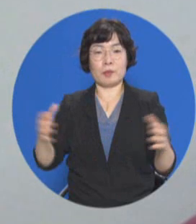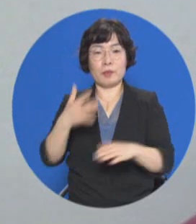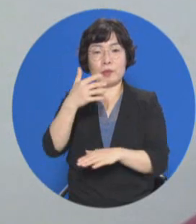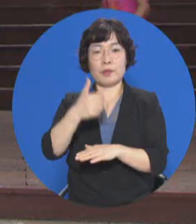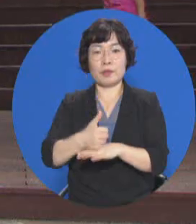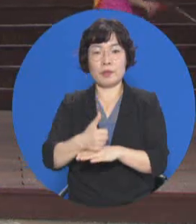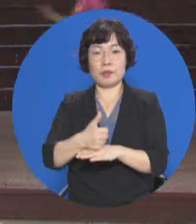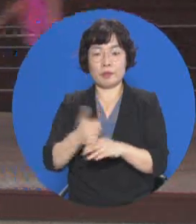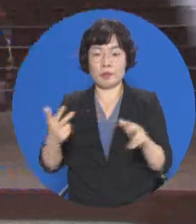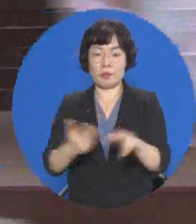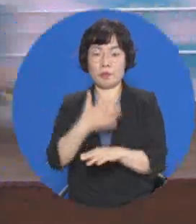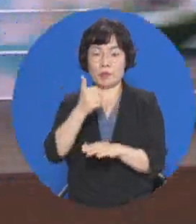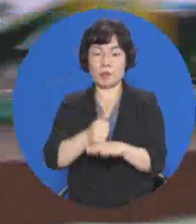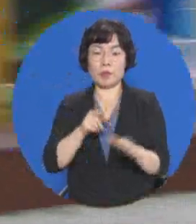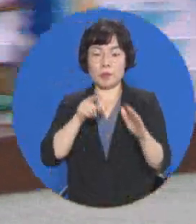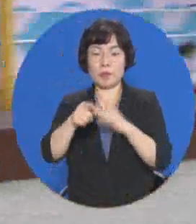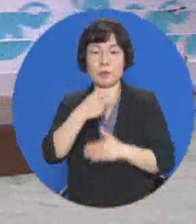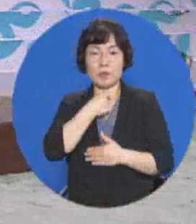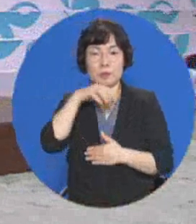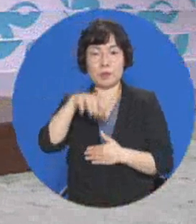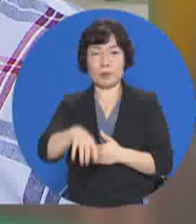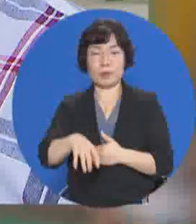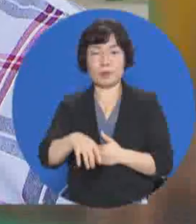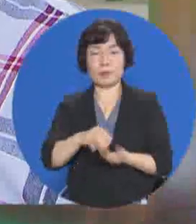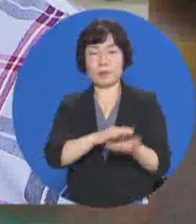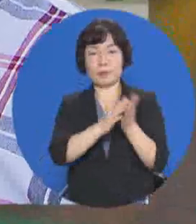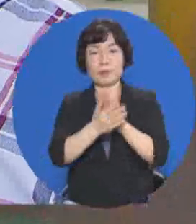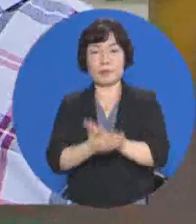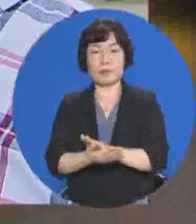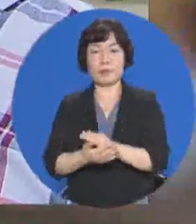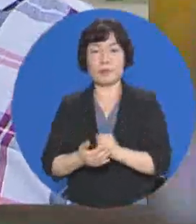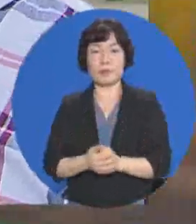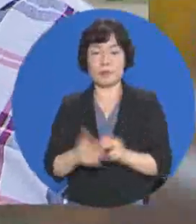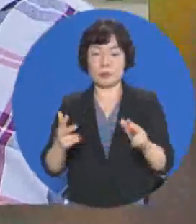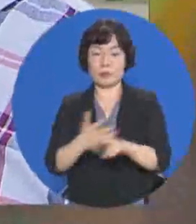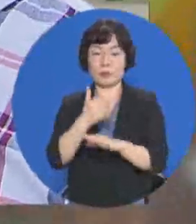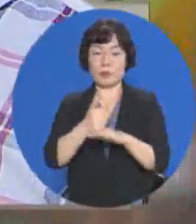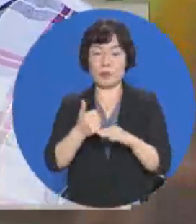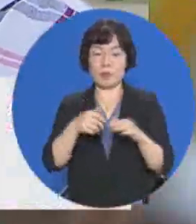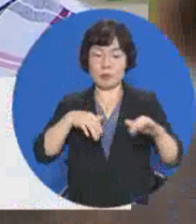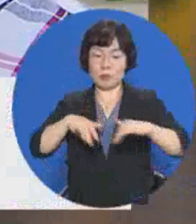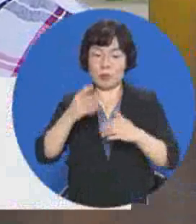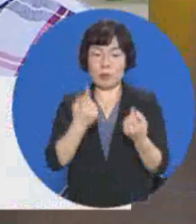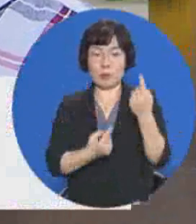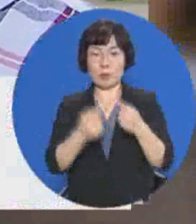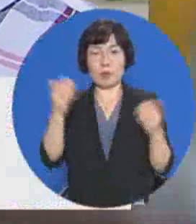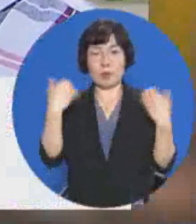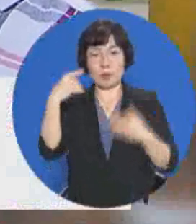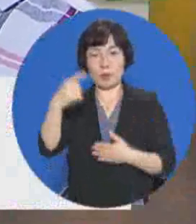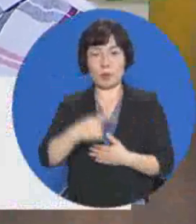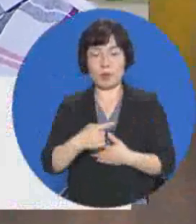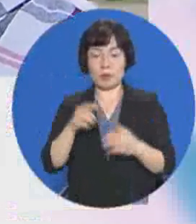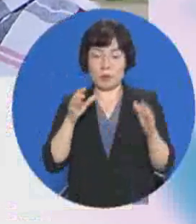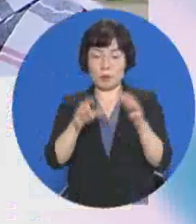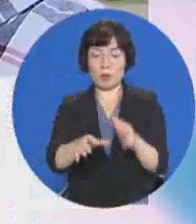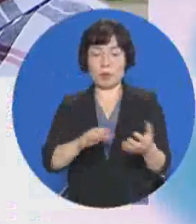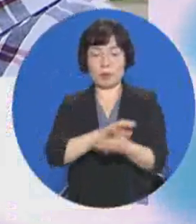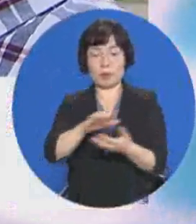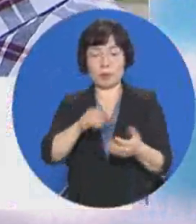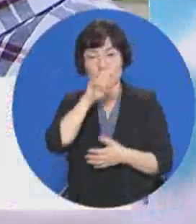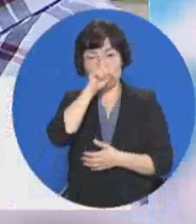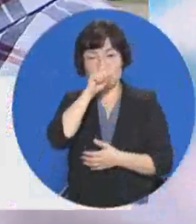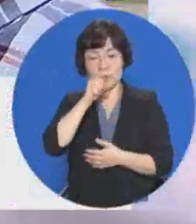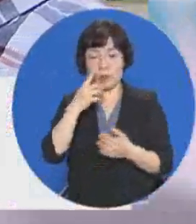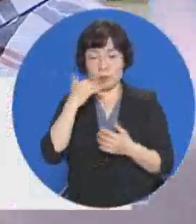덕분에 주말에도 찾고 싶은 공간이 됐습니다. 주말에 시내 나가는 것보다 학교 와서 노는 걸 좋아하더라고요. 부모님들하고